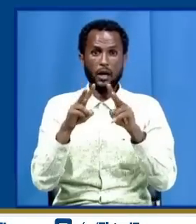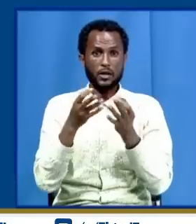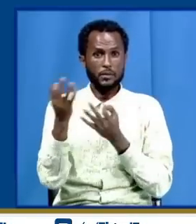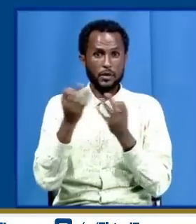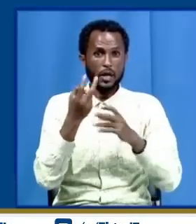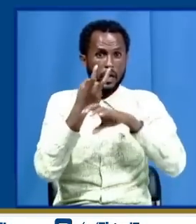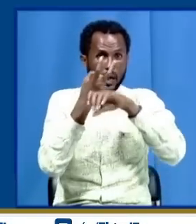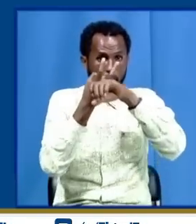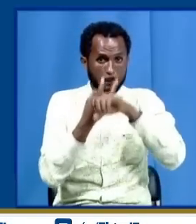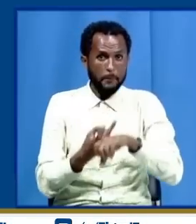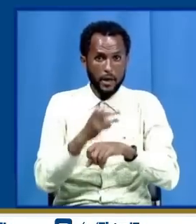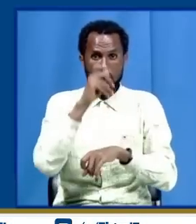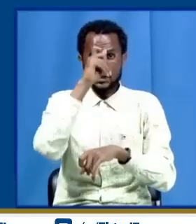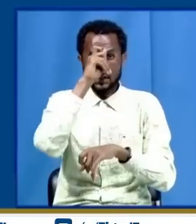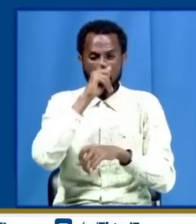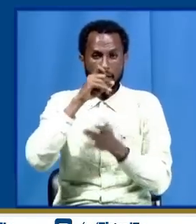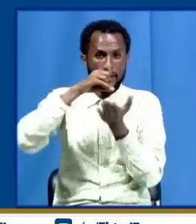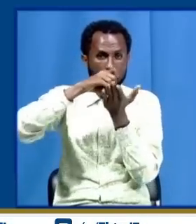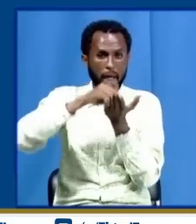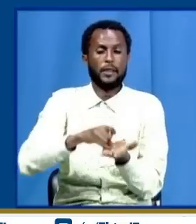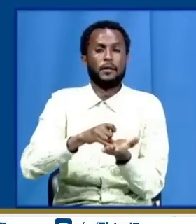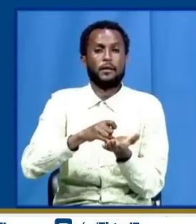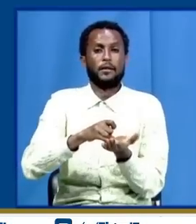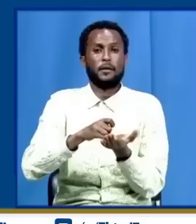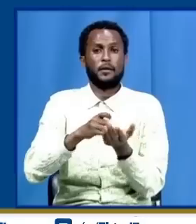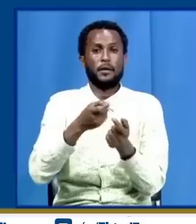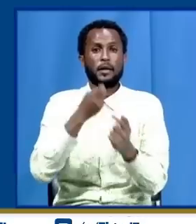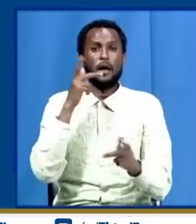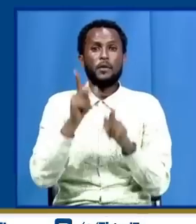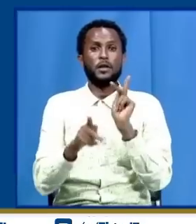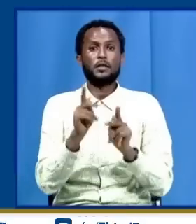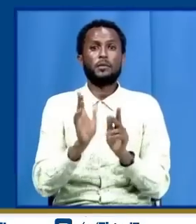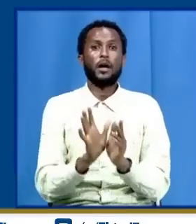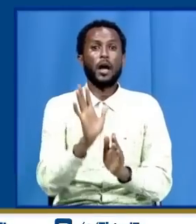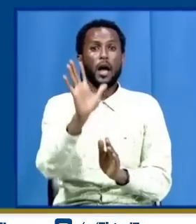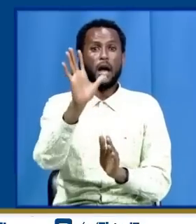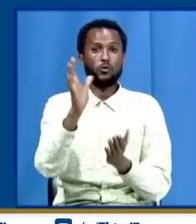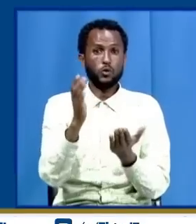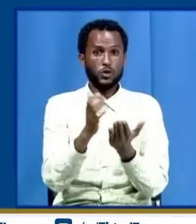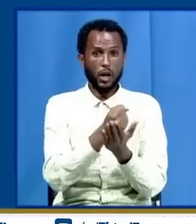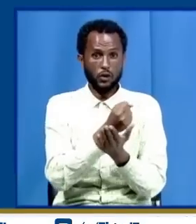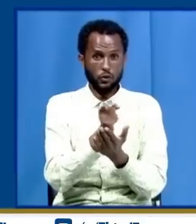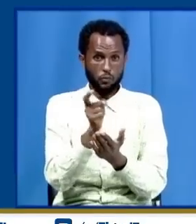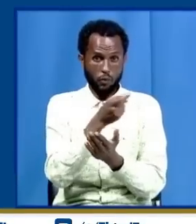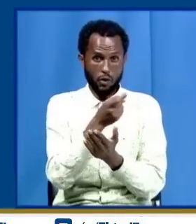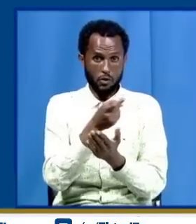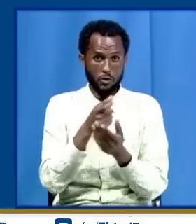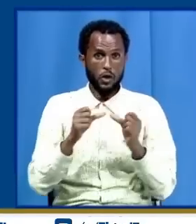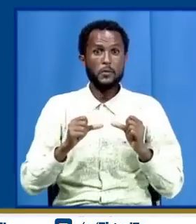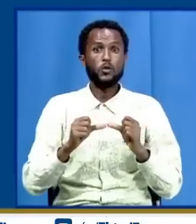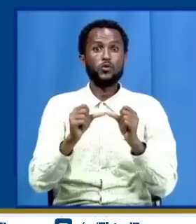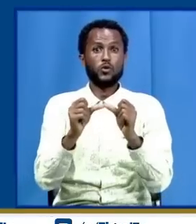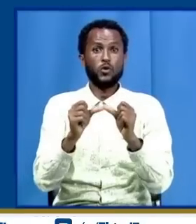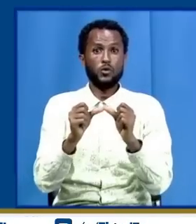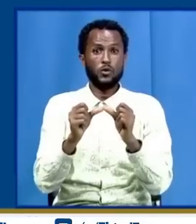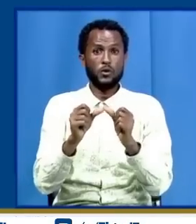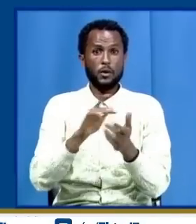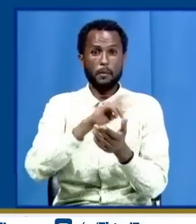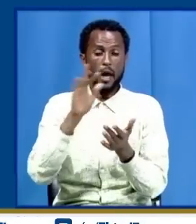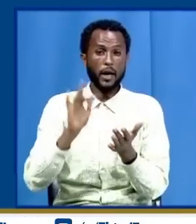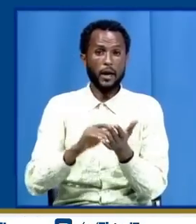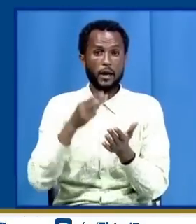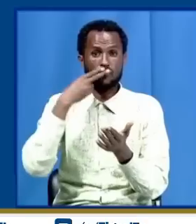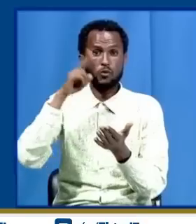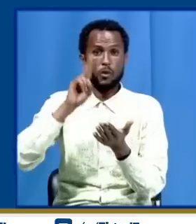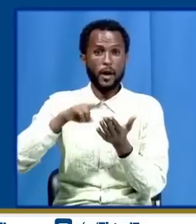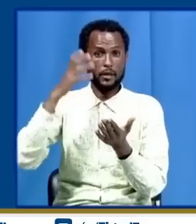مقلاس وزخبت جيقن الناتن صنعاتن كاب هزب خاز وسر كايوم خانون كمتغط سللون ما اخلاي